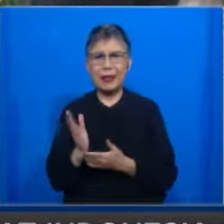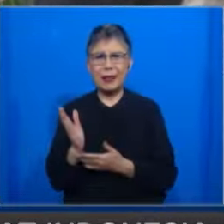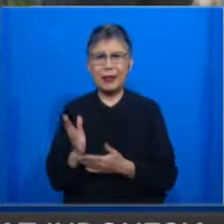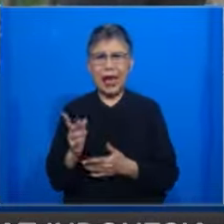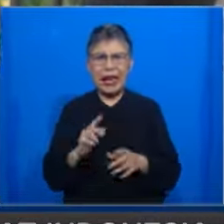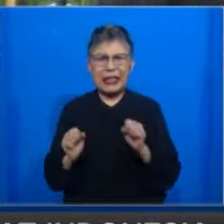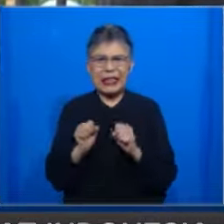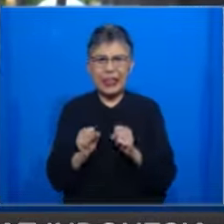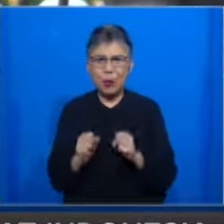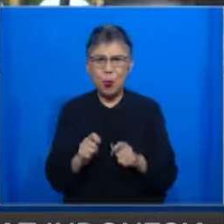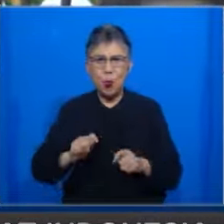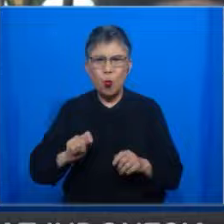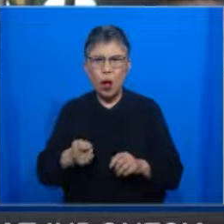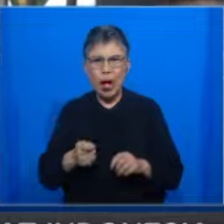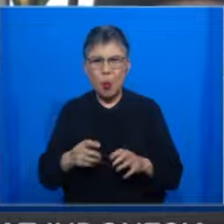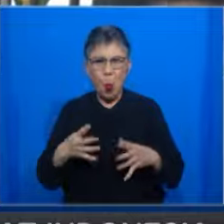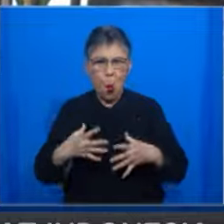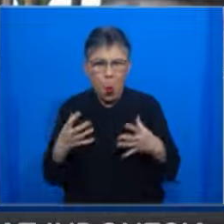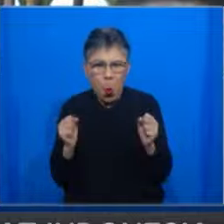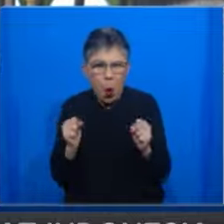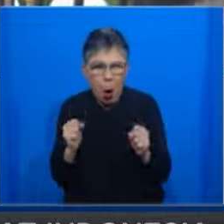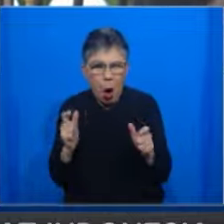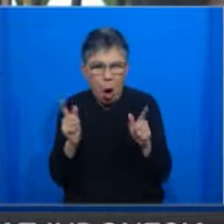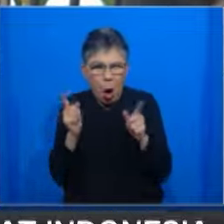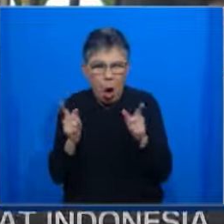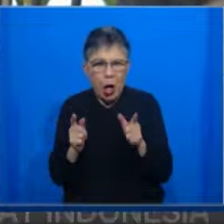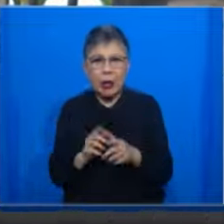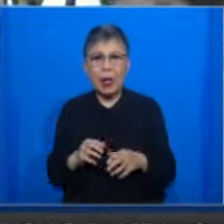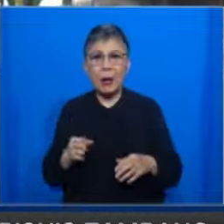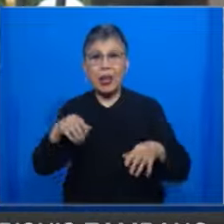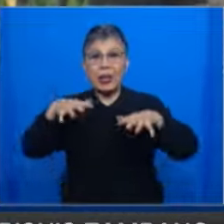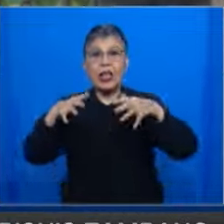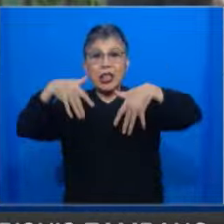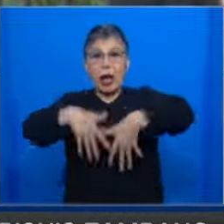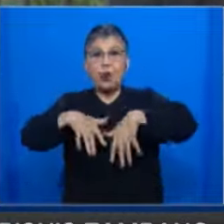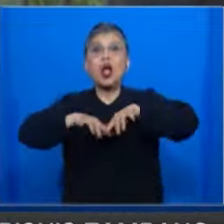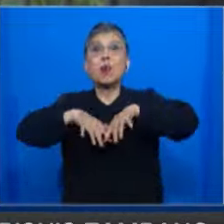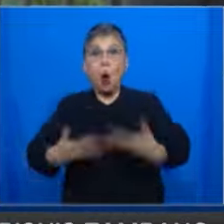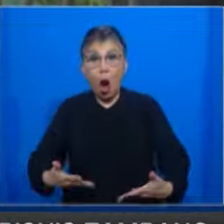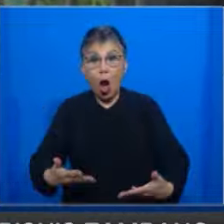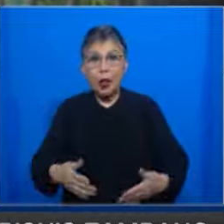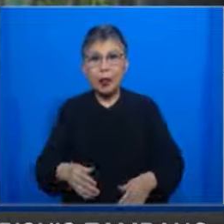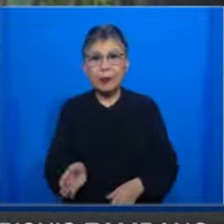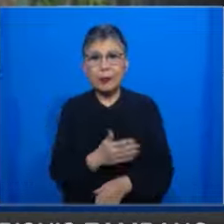agak sedikit mulai memanas karena sudah berhasil dijebolnya salah satu sisi